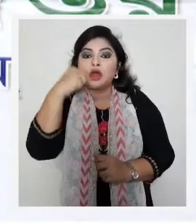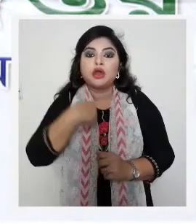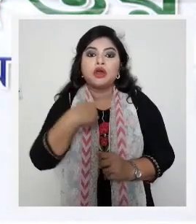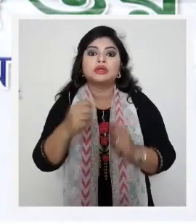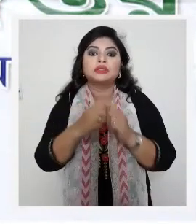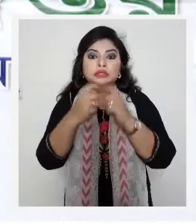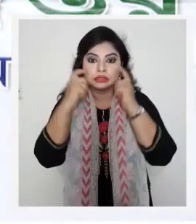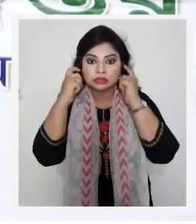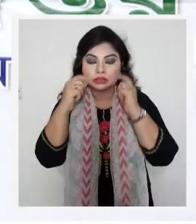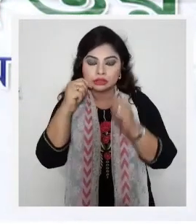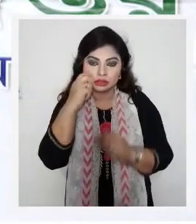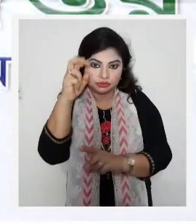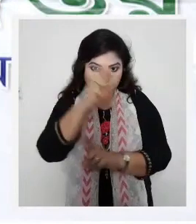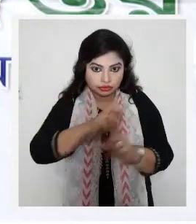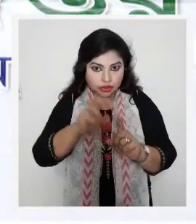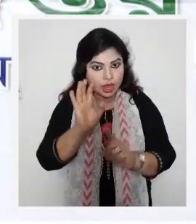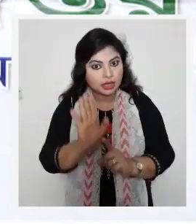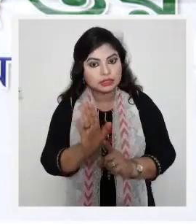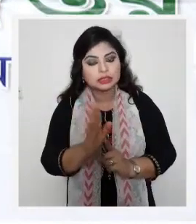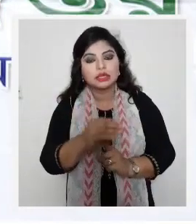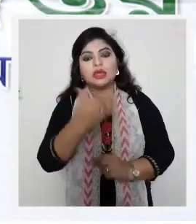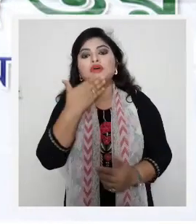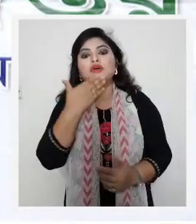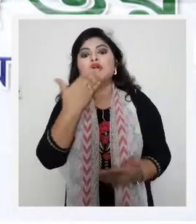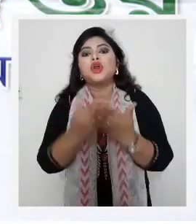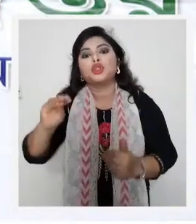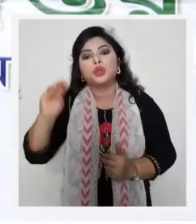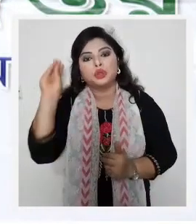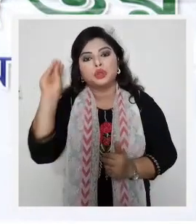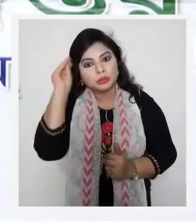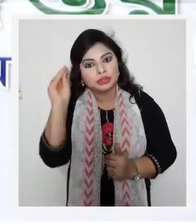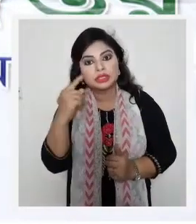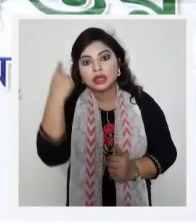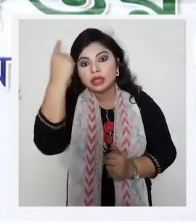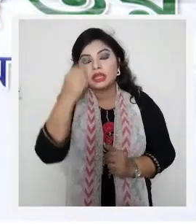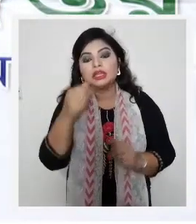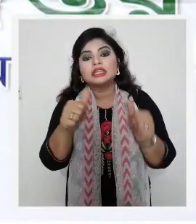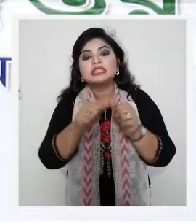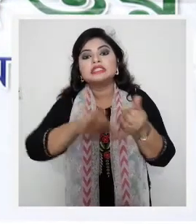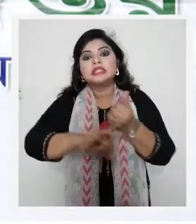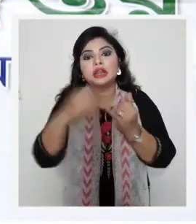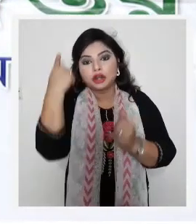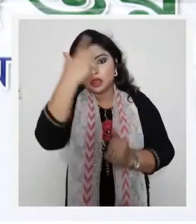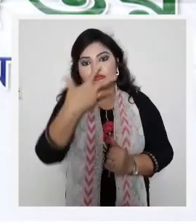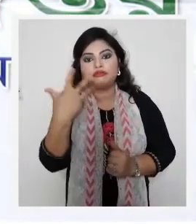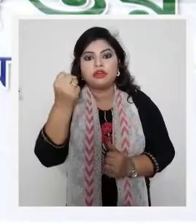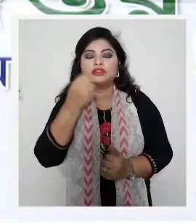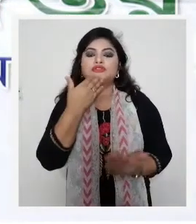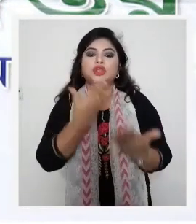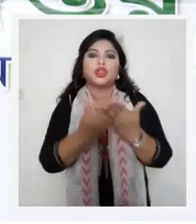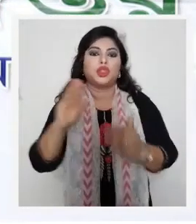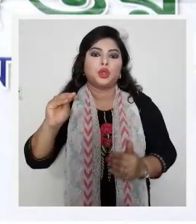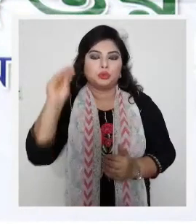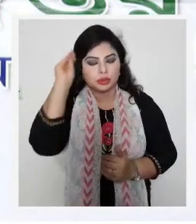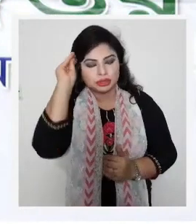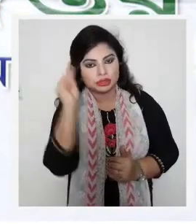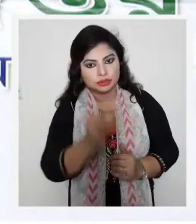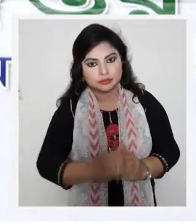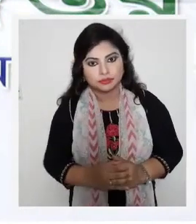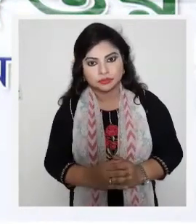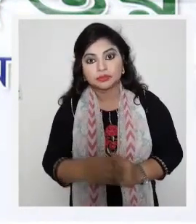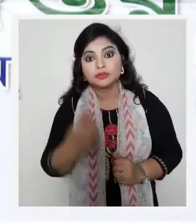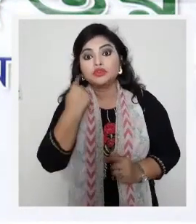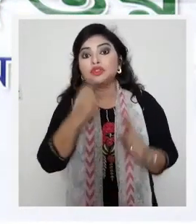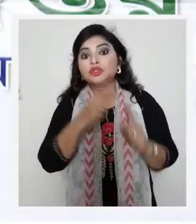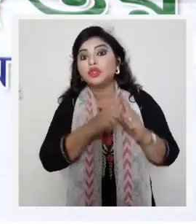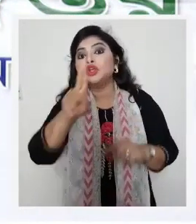করেছেন এবং চট্টগ্রামে করোনা আক্রান্ত 20 জন রোগীকে বিনামূল্যে অক্সিজেন সিলিন্ডার প্রদান করেছেন। বিশেষ ধন্যবাদ এবং কৃতজ্ঞতা